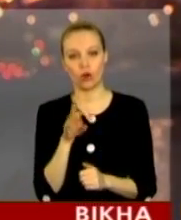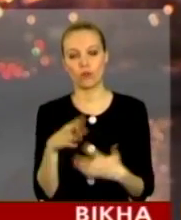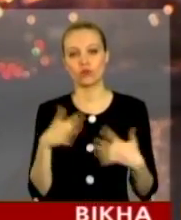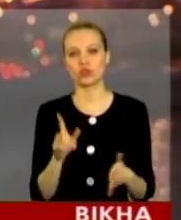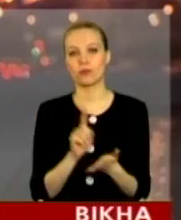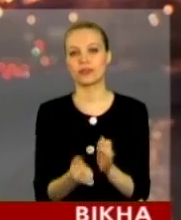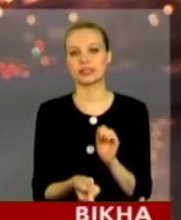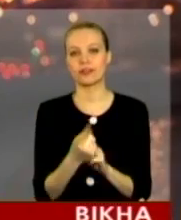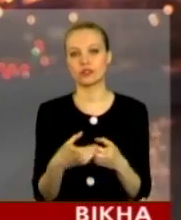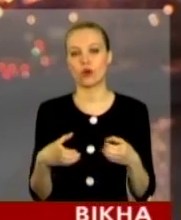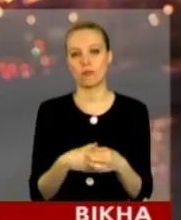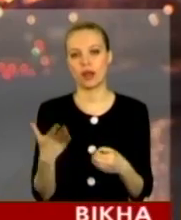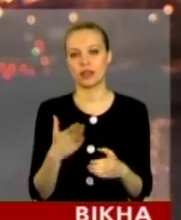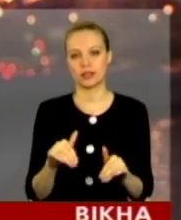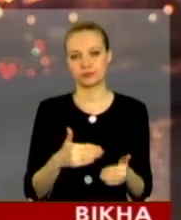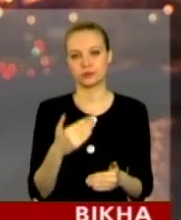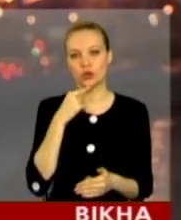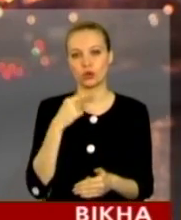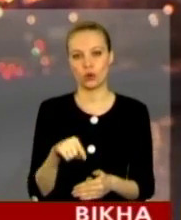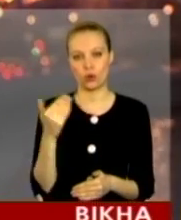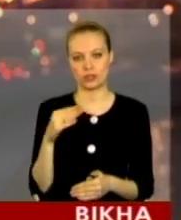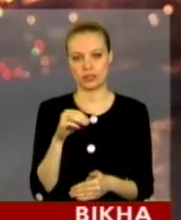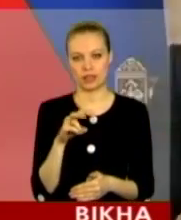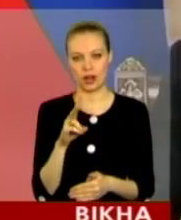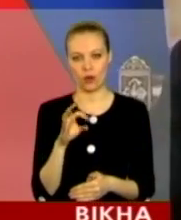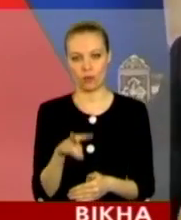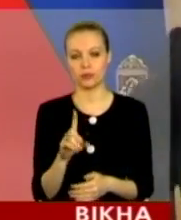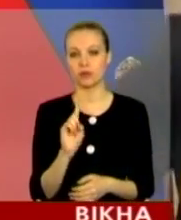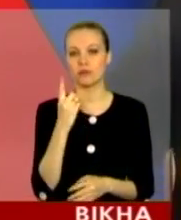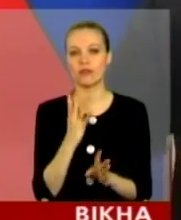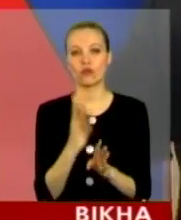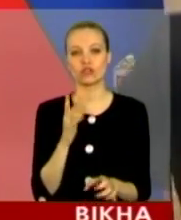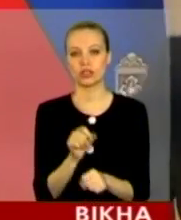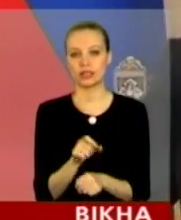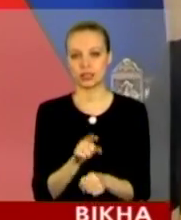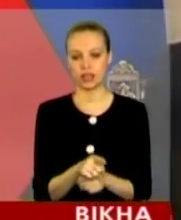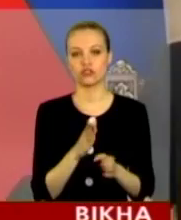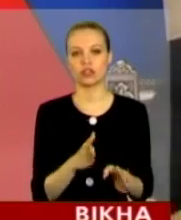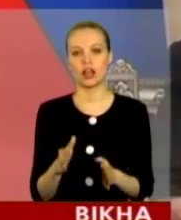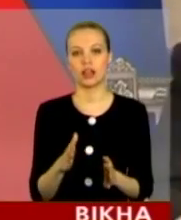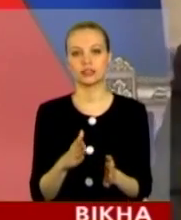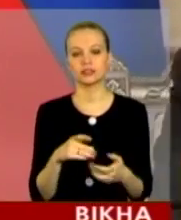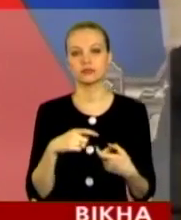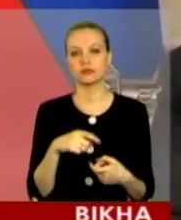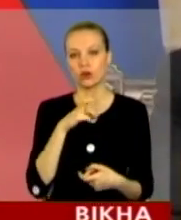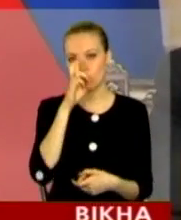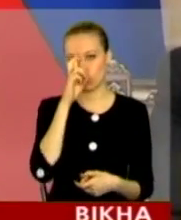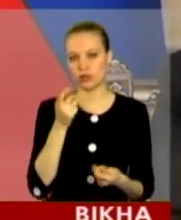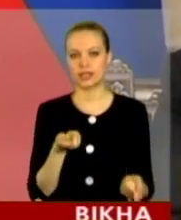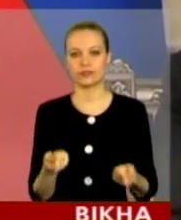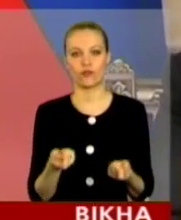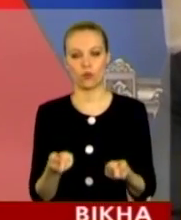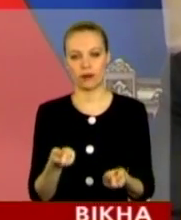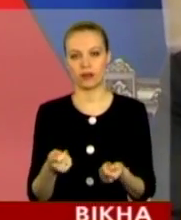повинні з'явитися компанії, які представляють Ростелеком. Первоочередная задача – наладить систему государственного